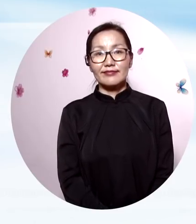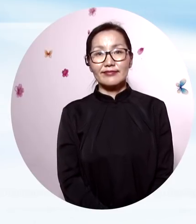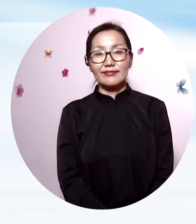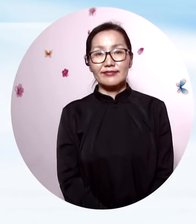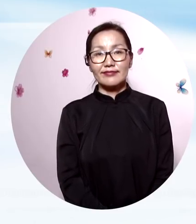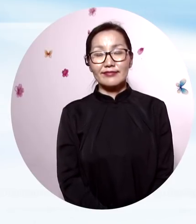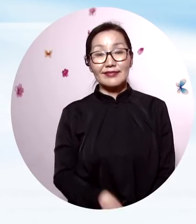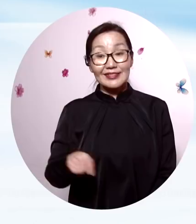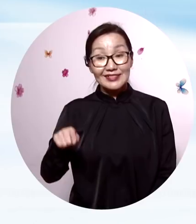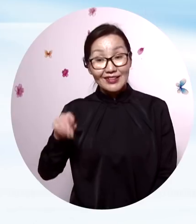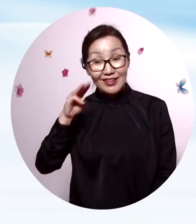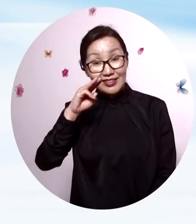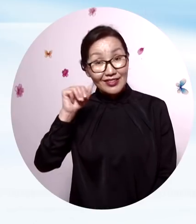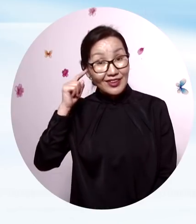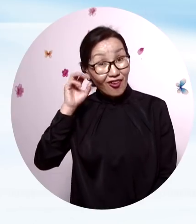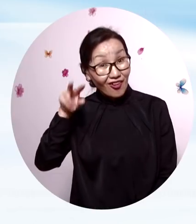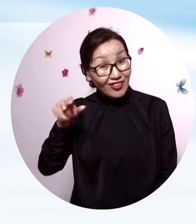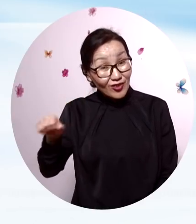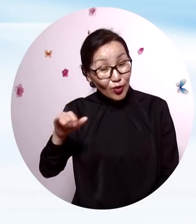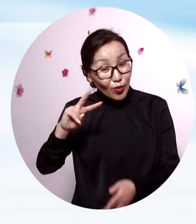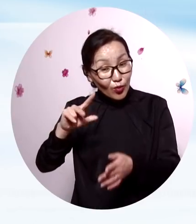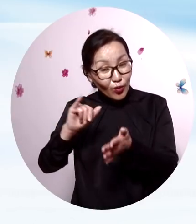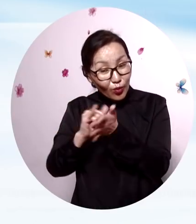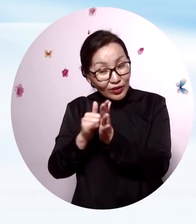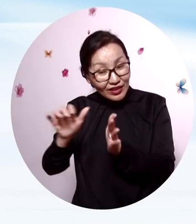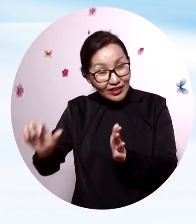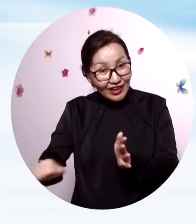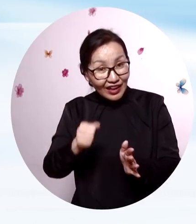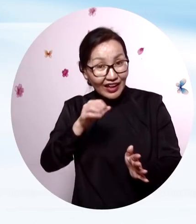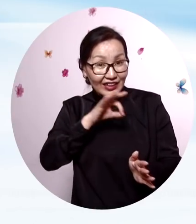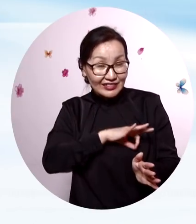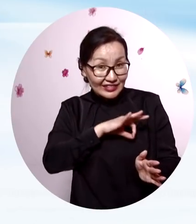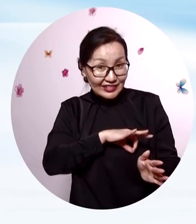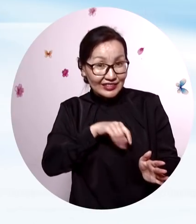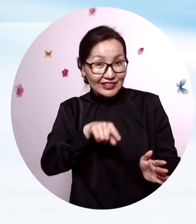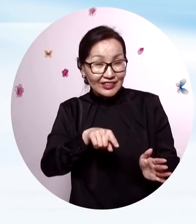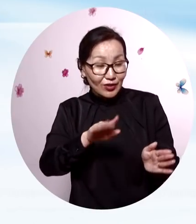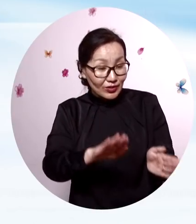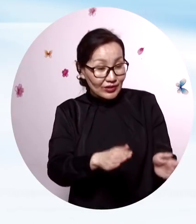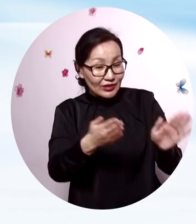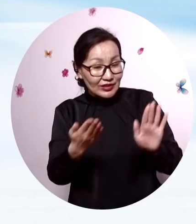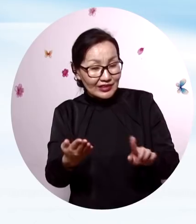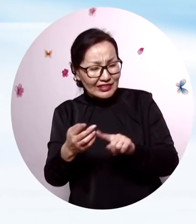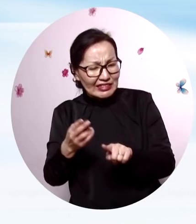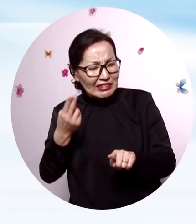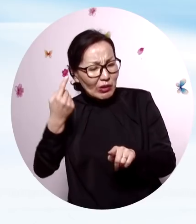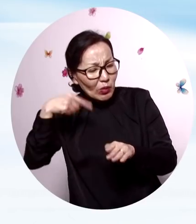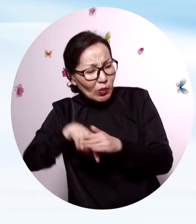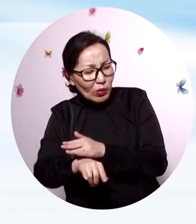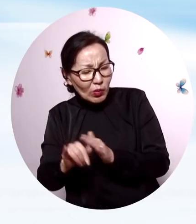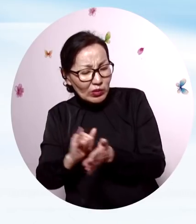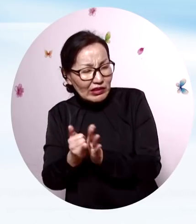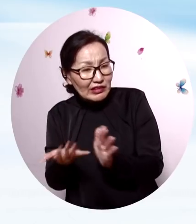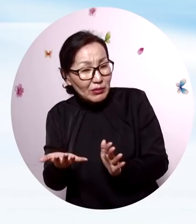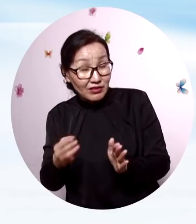За, саяын таамаг буюу үгийн үндсэн утгаа ашиглаж байгаад үгсийн утга ямар далд санаа